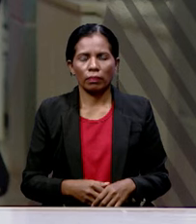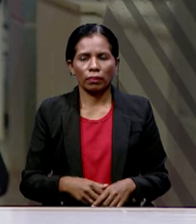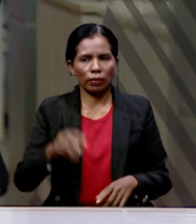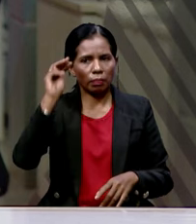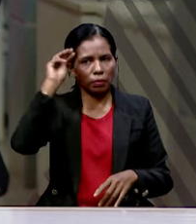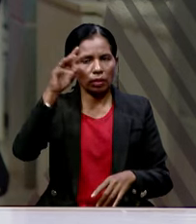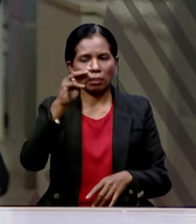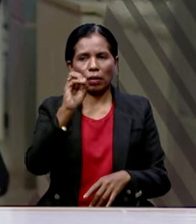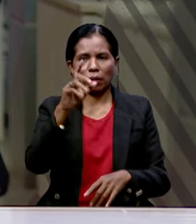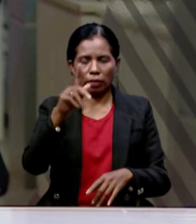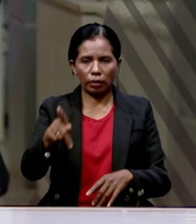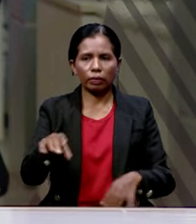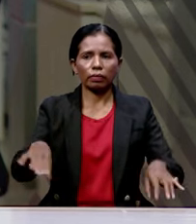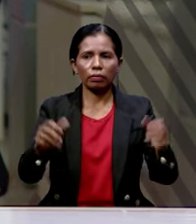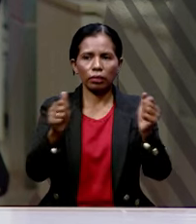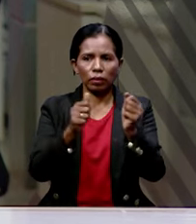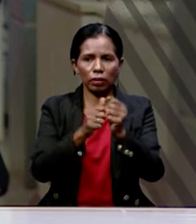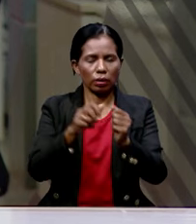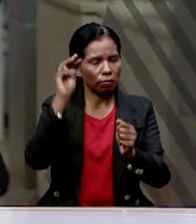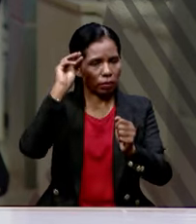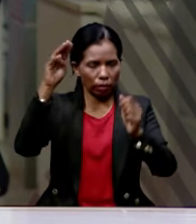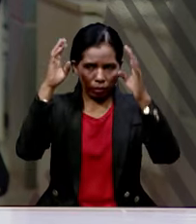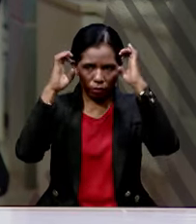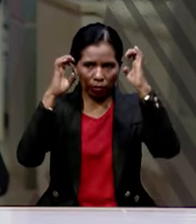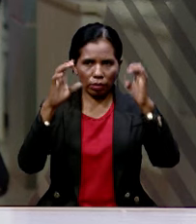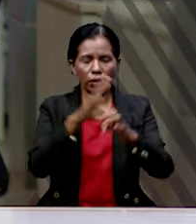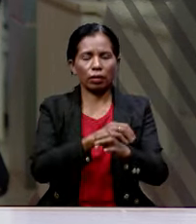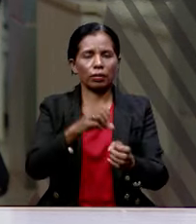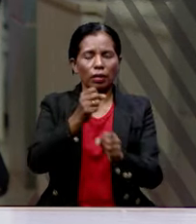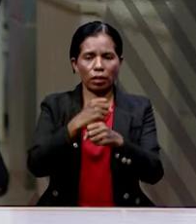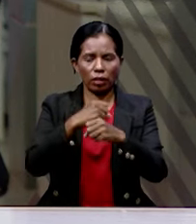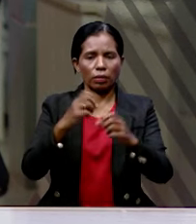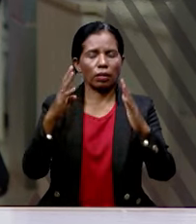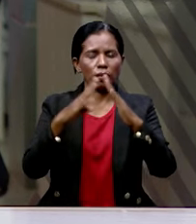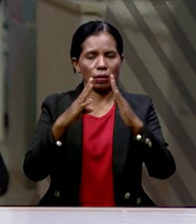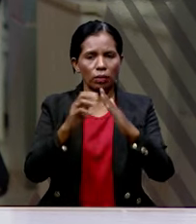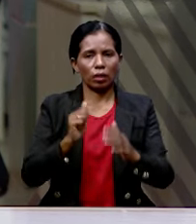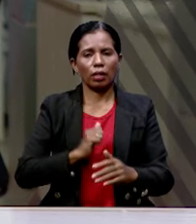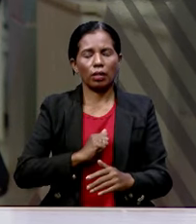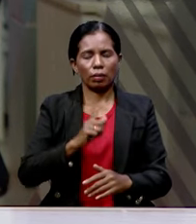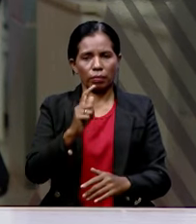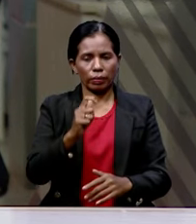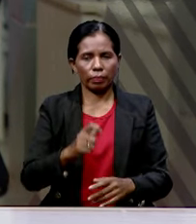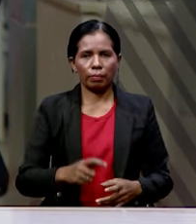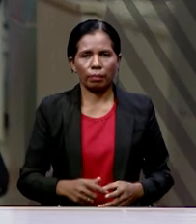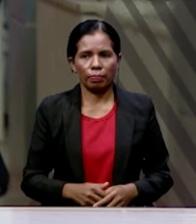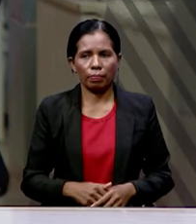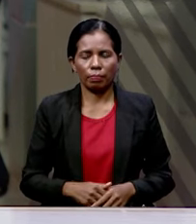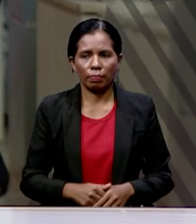Ministério Obras Públicas se coordena com o Ministério da Educação a construir a escola infantil em Motim.